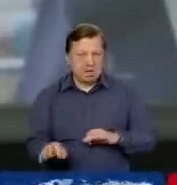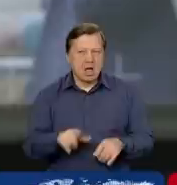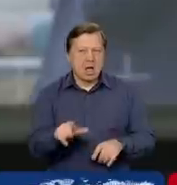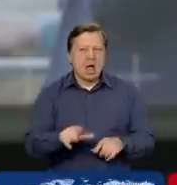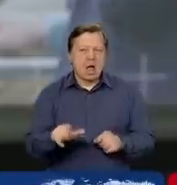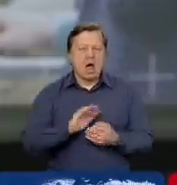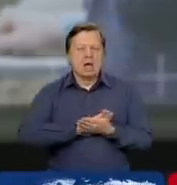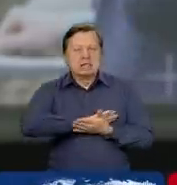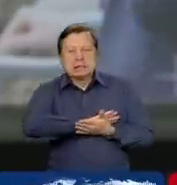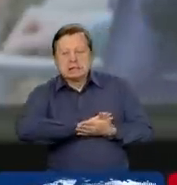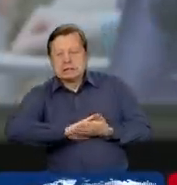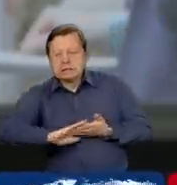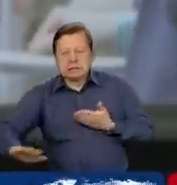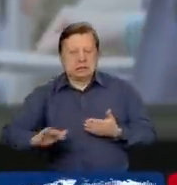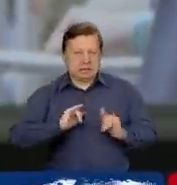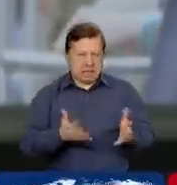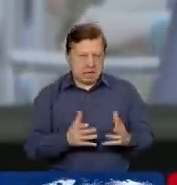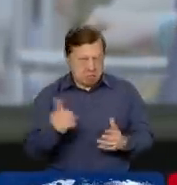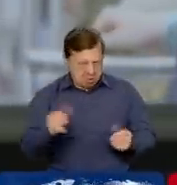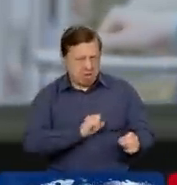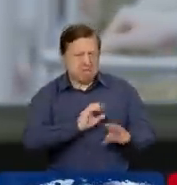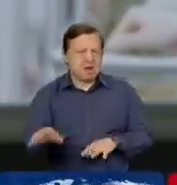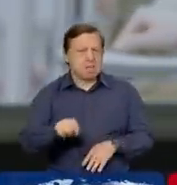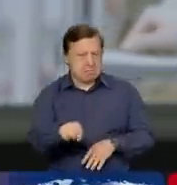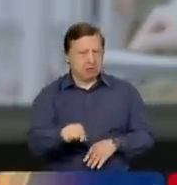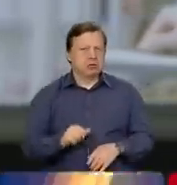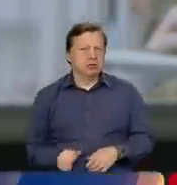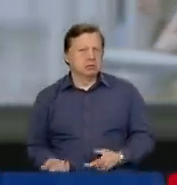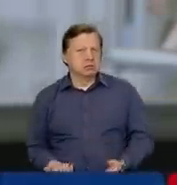dezynfekować, żeby się nie zakazić koronawirusem? Dziękuję.